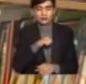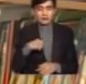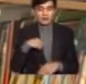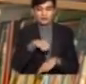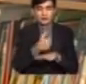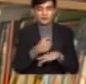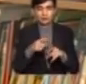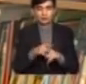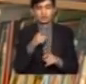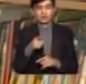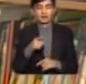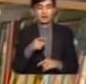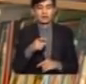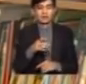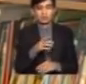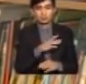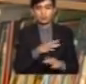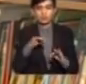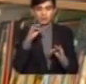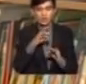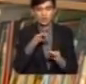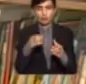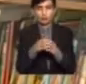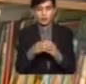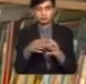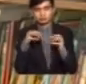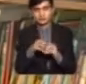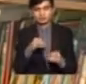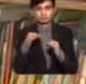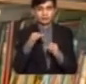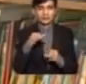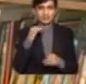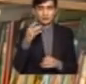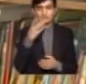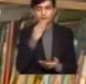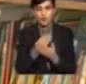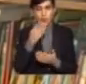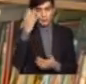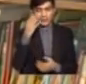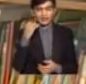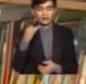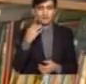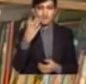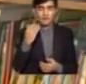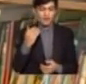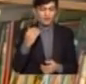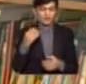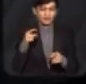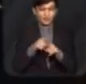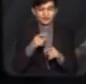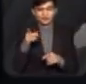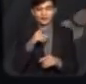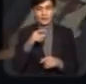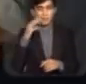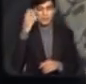быть принятым референтной группе для них очень важно мнение именно их на классников именно их ровесников